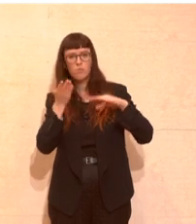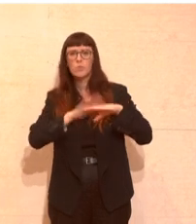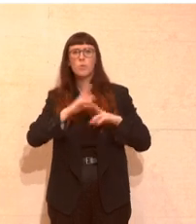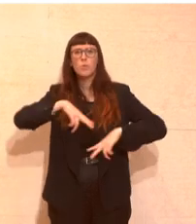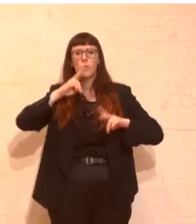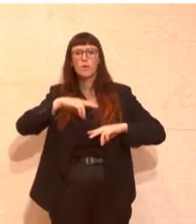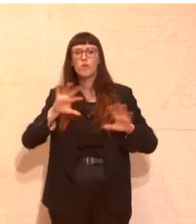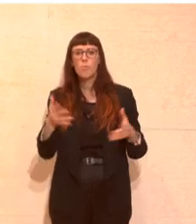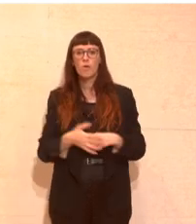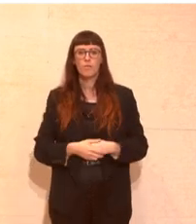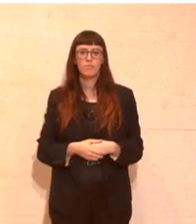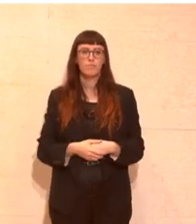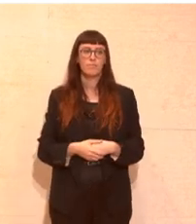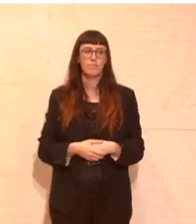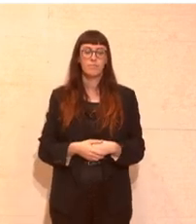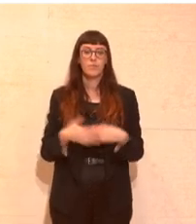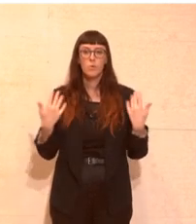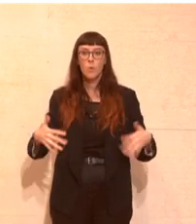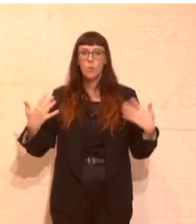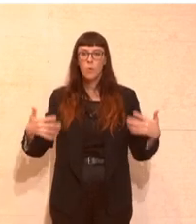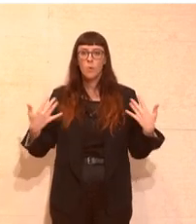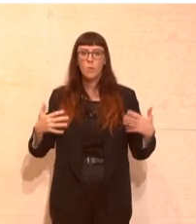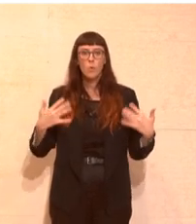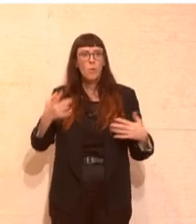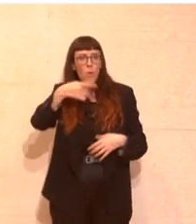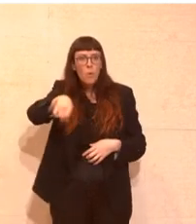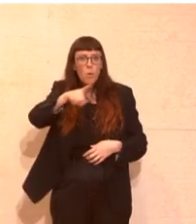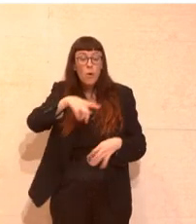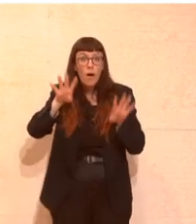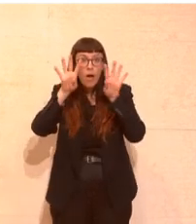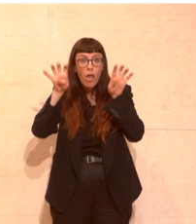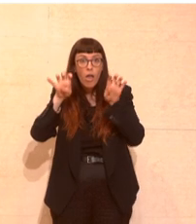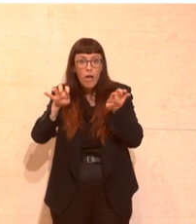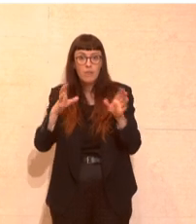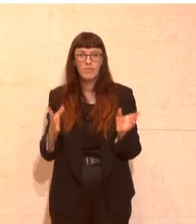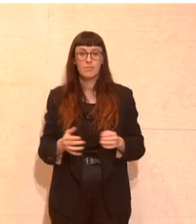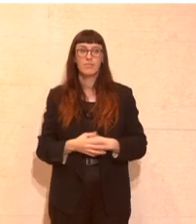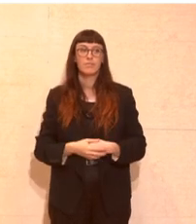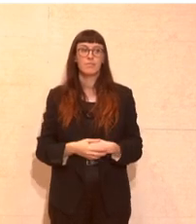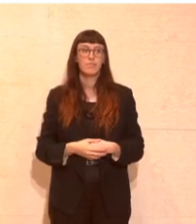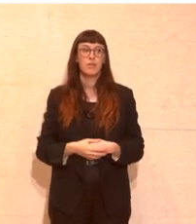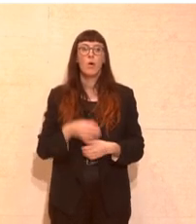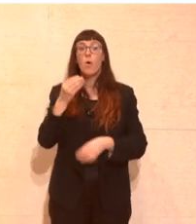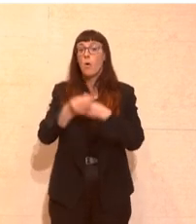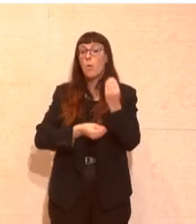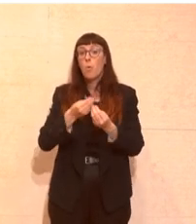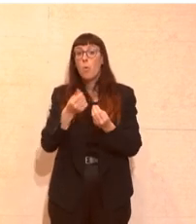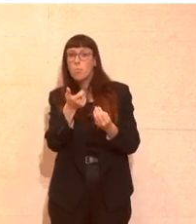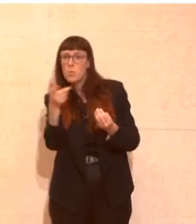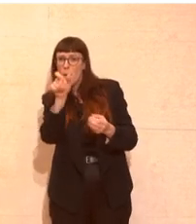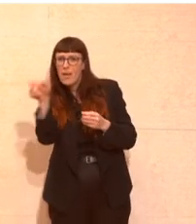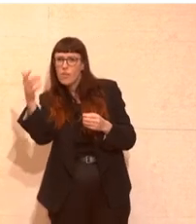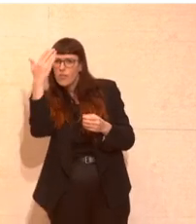Alors, je vois des points d'interrogation sur certains visages et je vois des signes qui me font penser que vous connaissez.